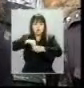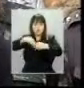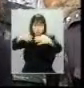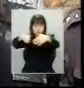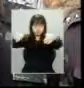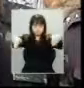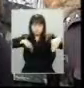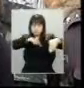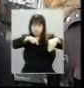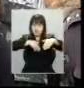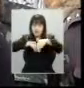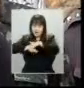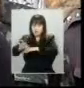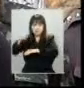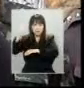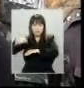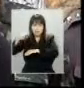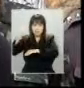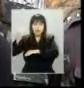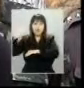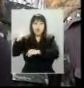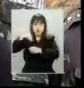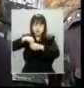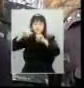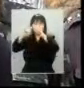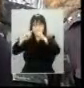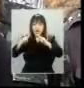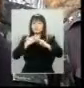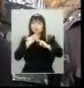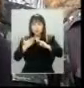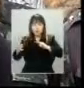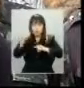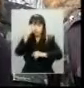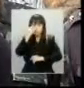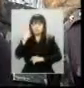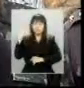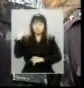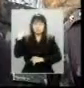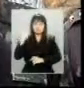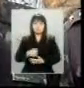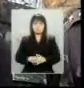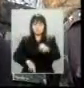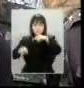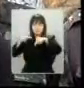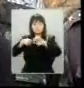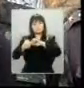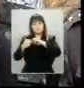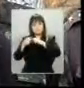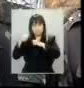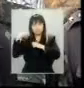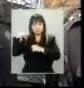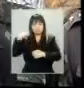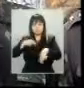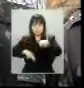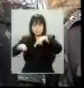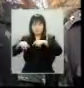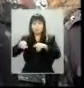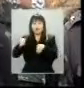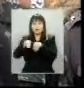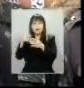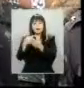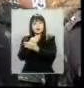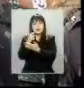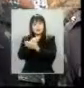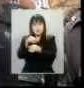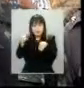ฮะไม่ให้ออกนอกพื้นที่นะฮะซึ่งเป็นเรื่องล่อแหลมเกี่ยวกับความมั่นคงโดยเฉพาะในพื้นที่ราชบุรีเนี่ยอ